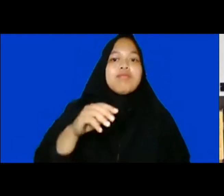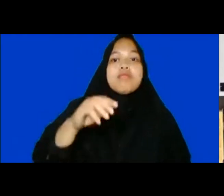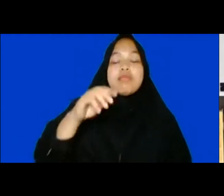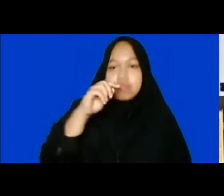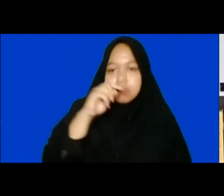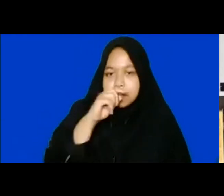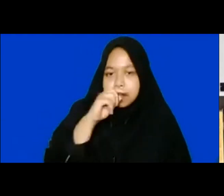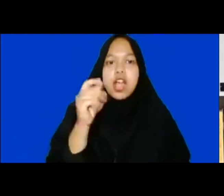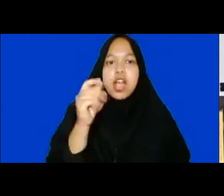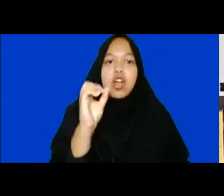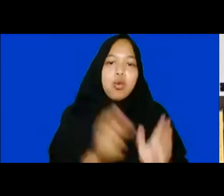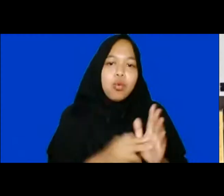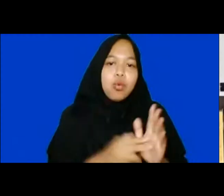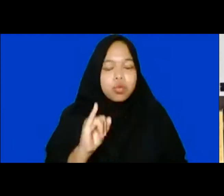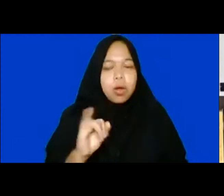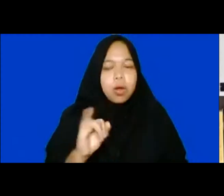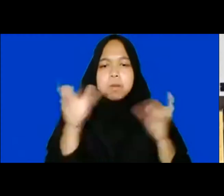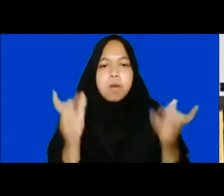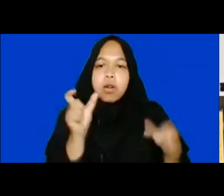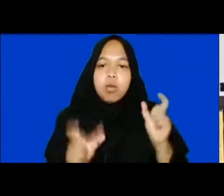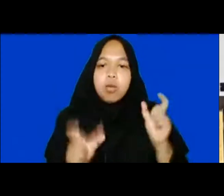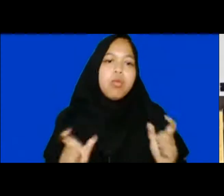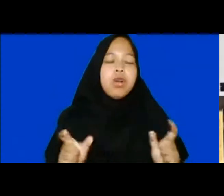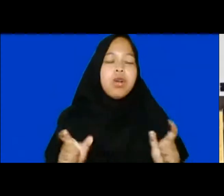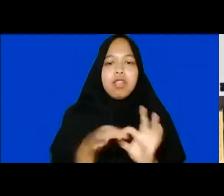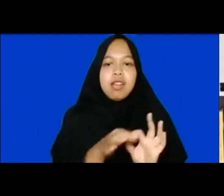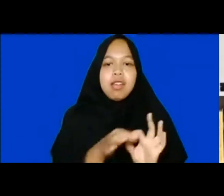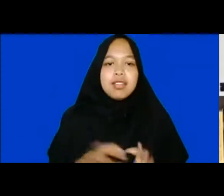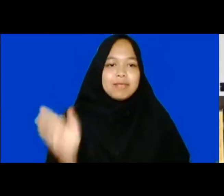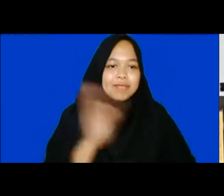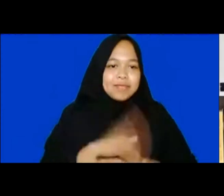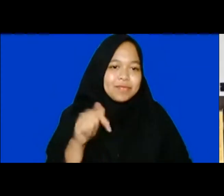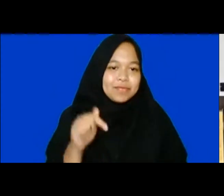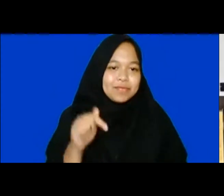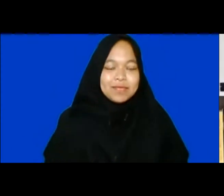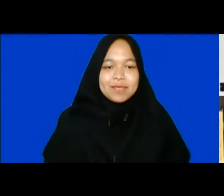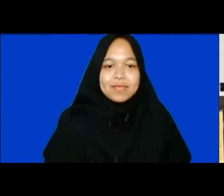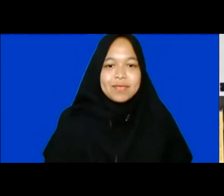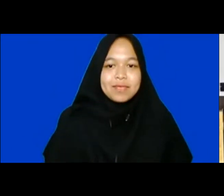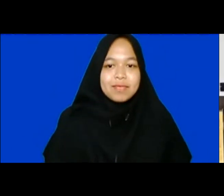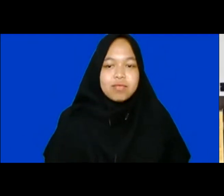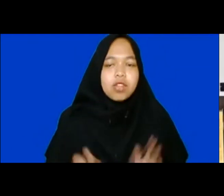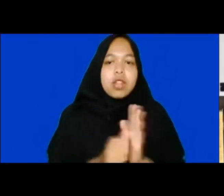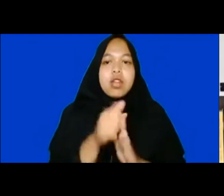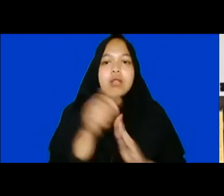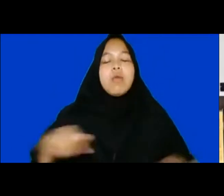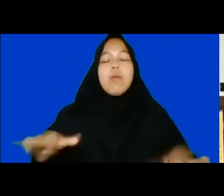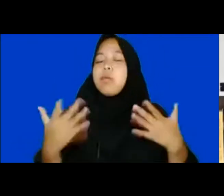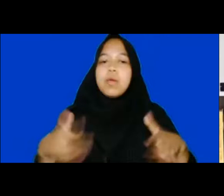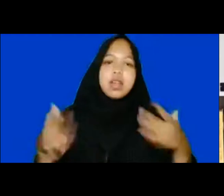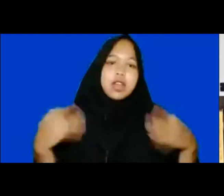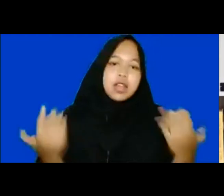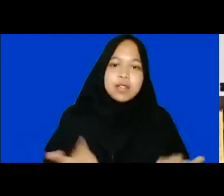ada Bu Wulandari, ya, Bu Wulandari. Ini merupakan acara yang sangat bagus ya, dan merupakan acara yang